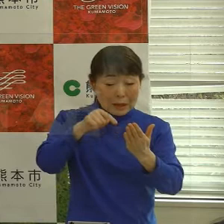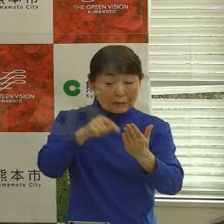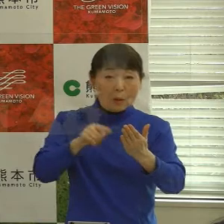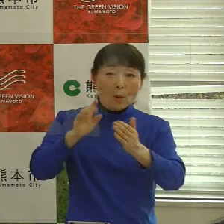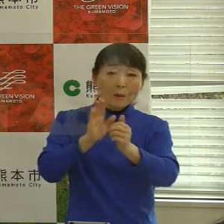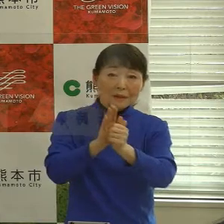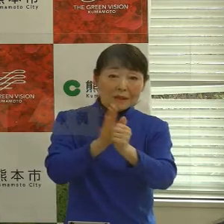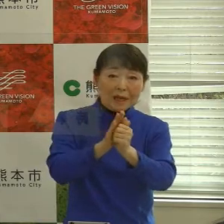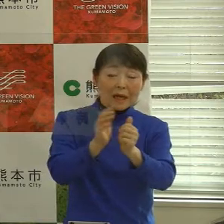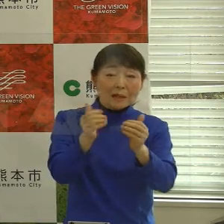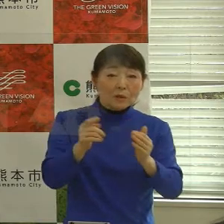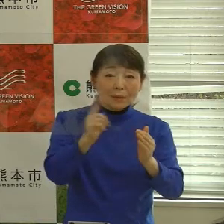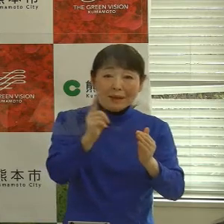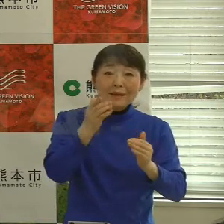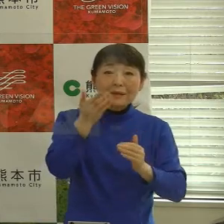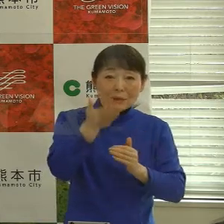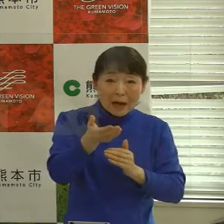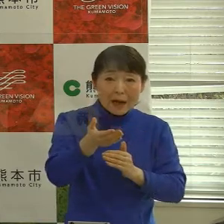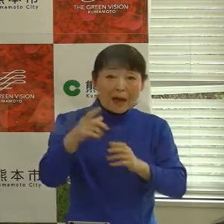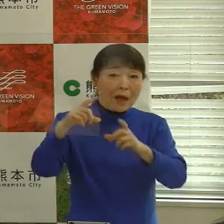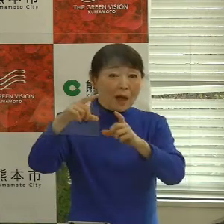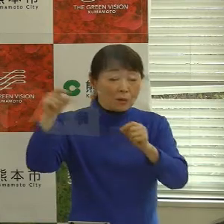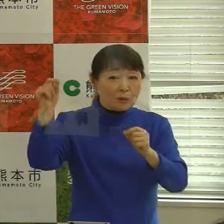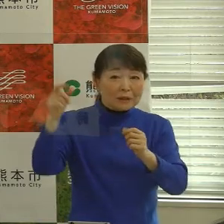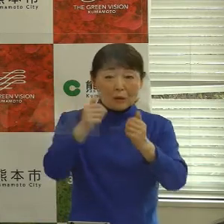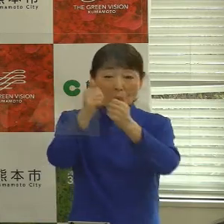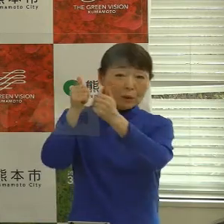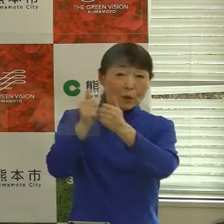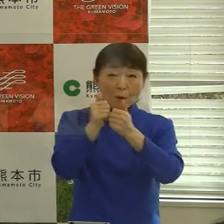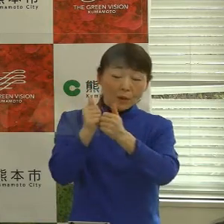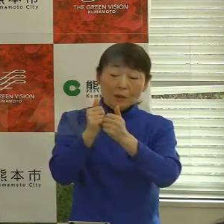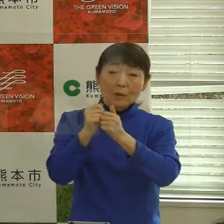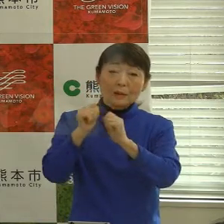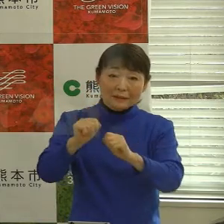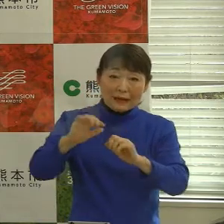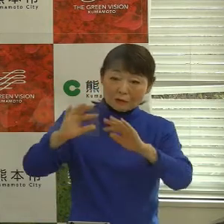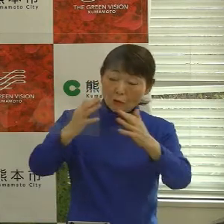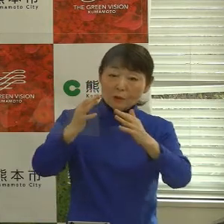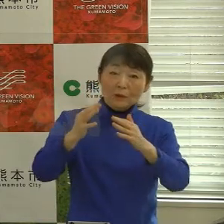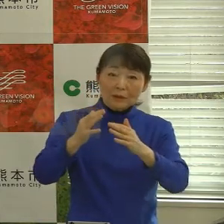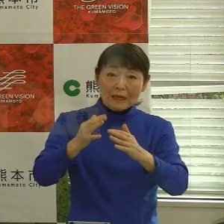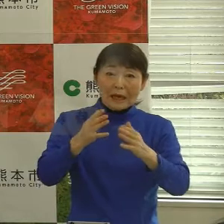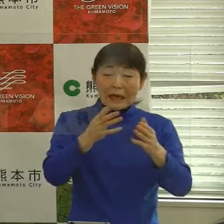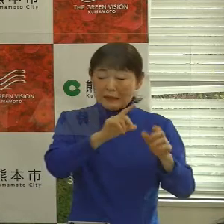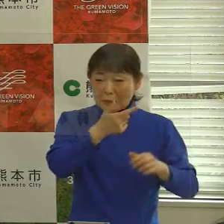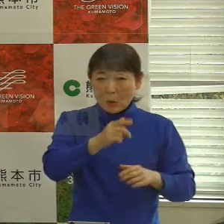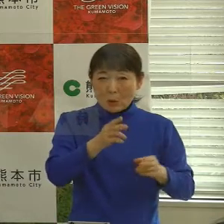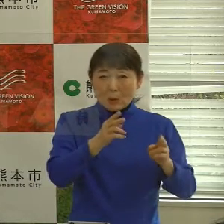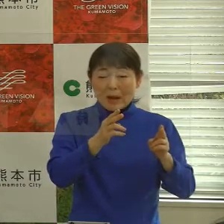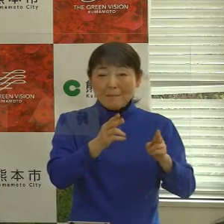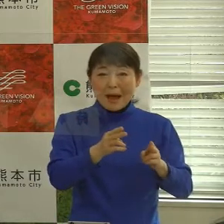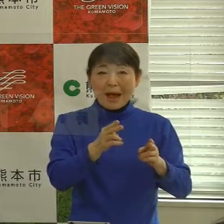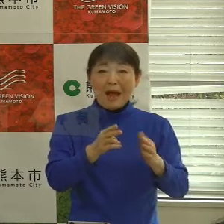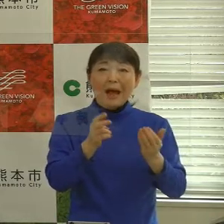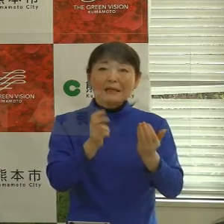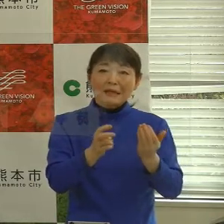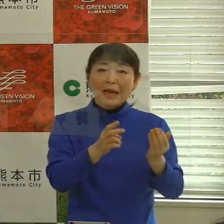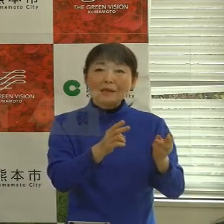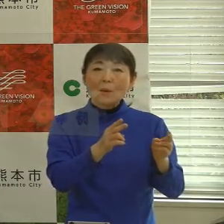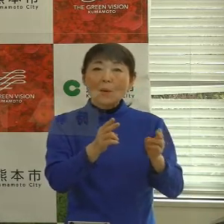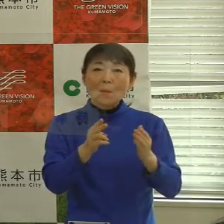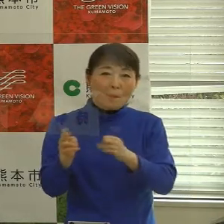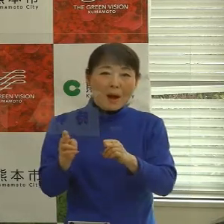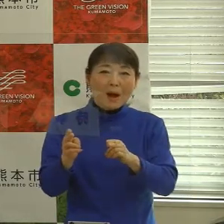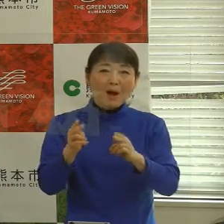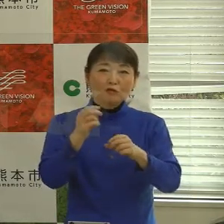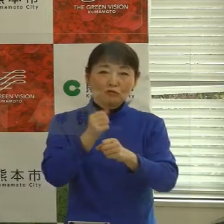についてですね、より具体的に国と協議しながら、さまざまな制度を作ったり、あるいは法的にそこが